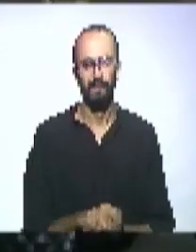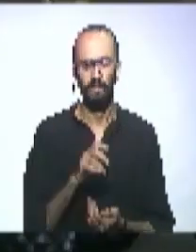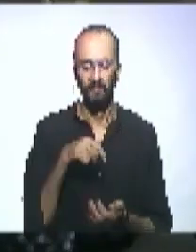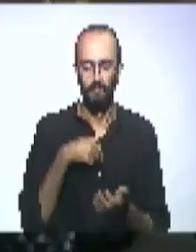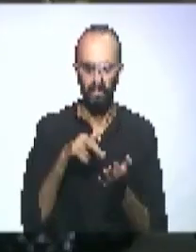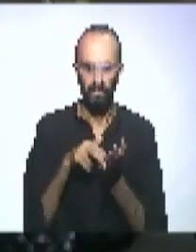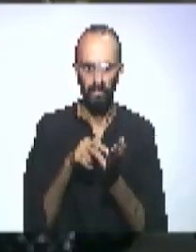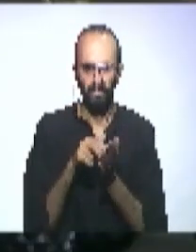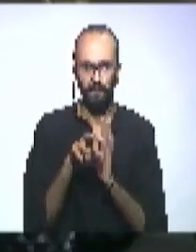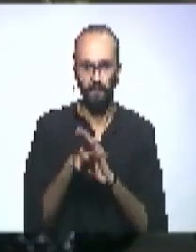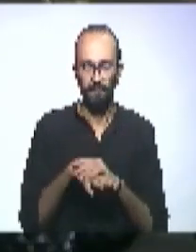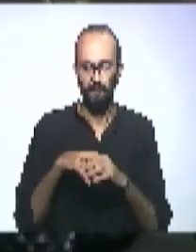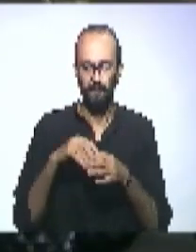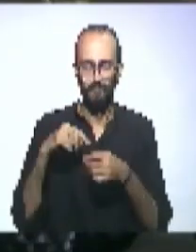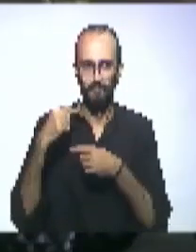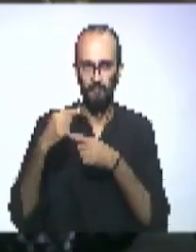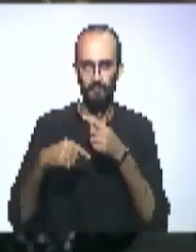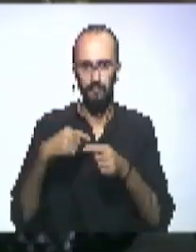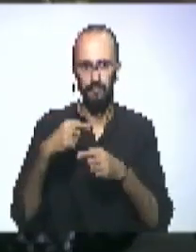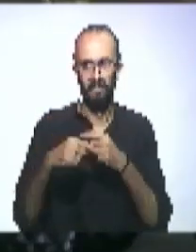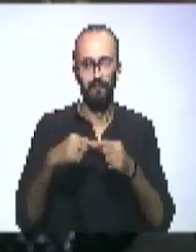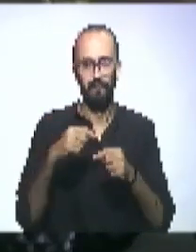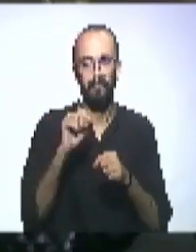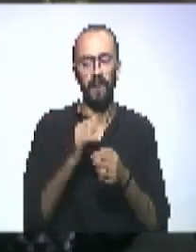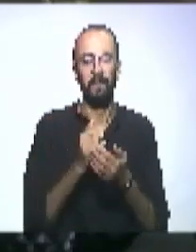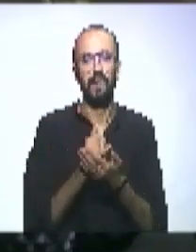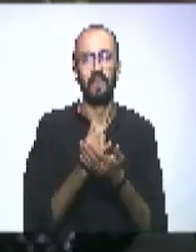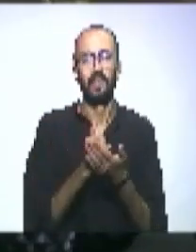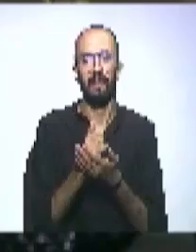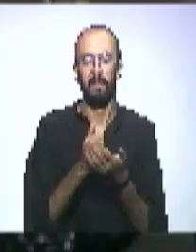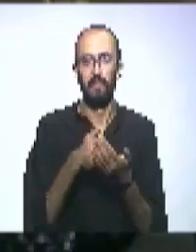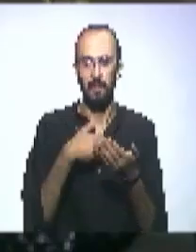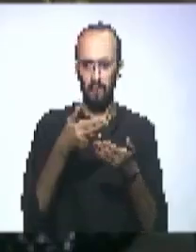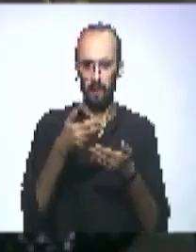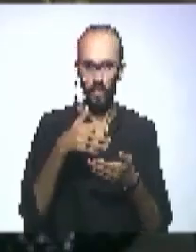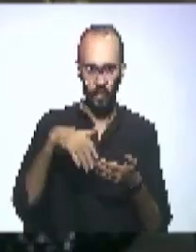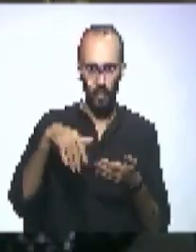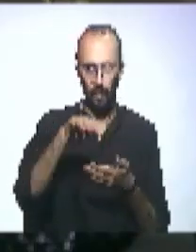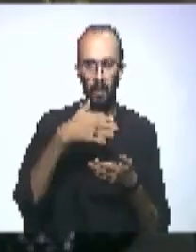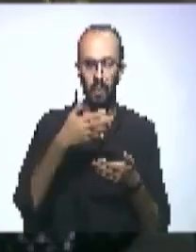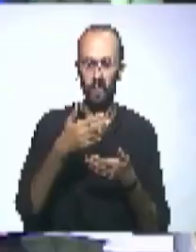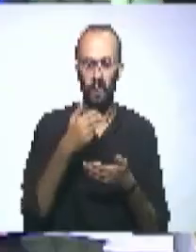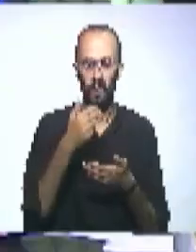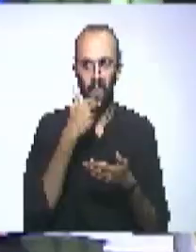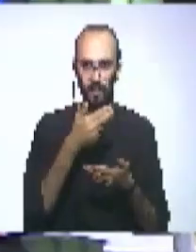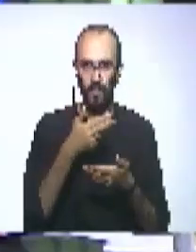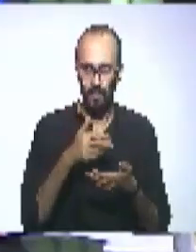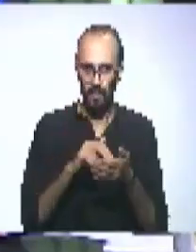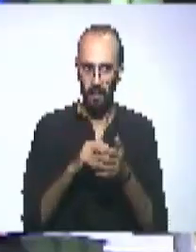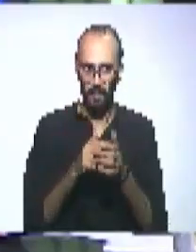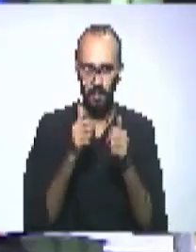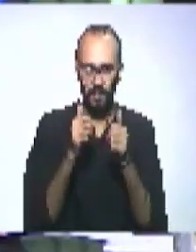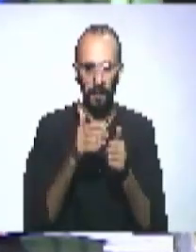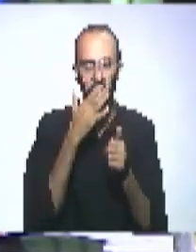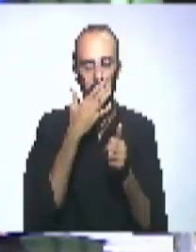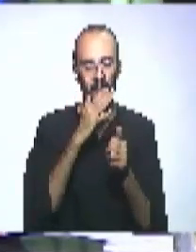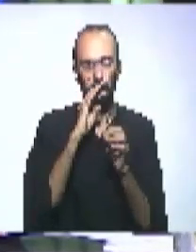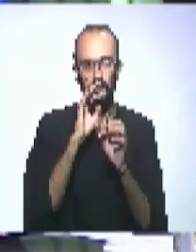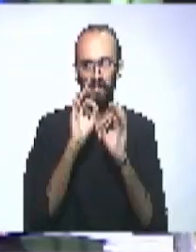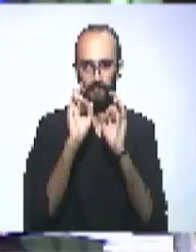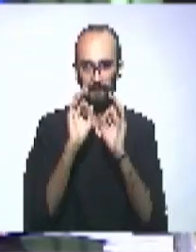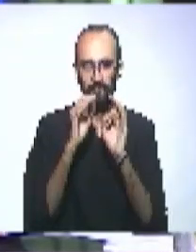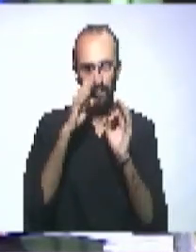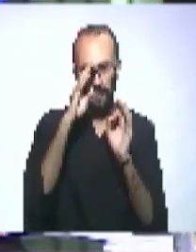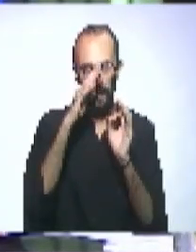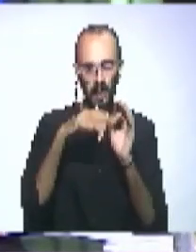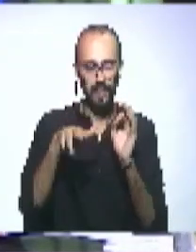كده سلسلة حلقات للمدارس. أنا برحب بحضراتكم جدا وبيك يا شيف. أهلا بيك. إيه الأخبار؟ عامل إيه؟ كله كويس. مساء